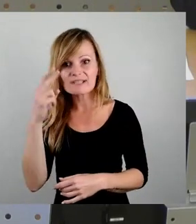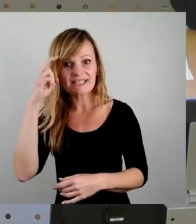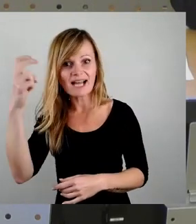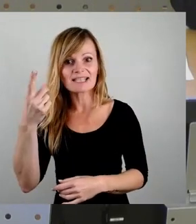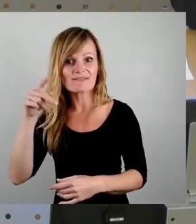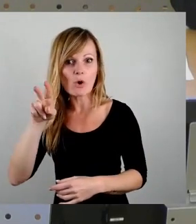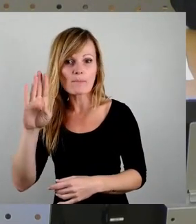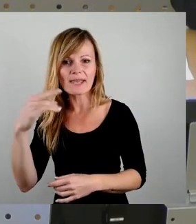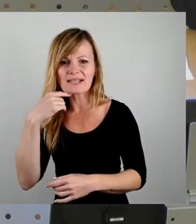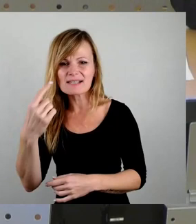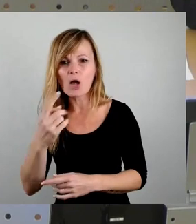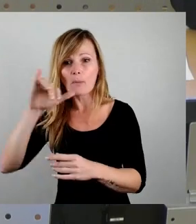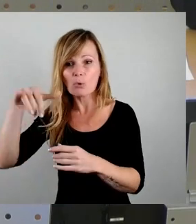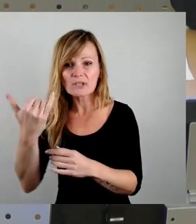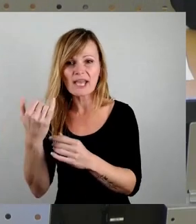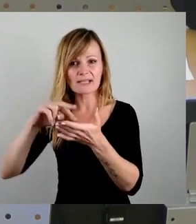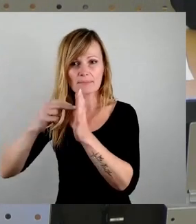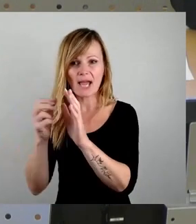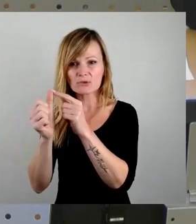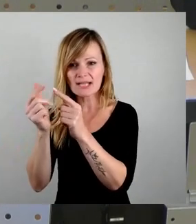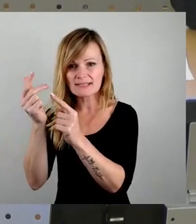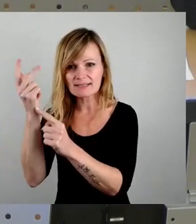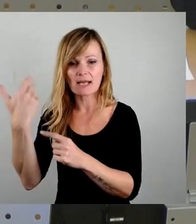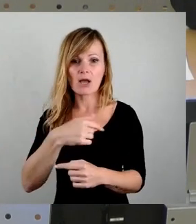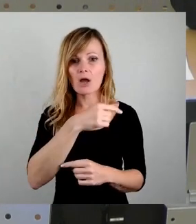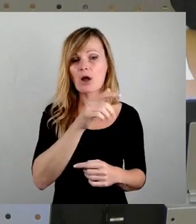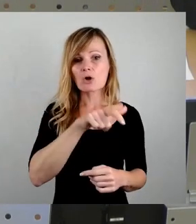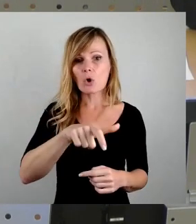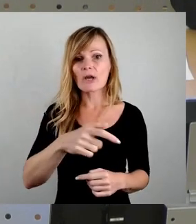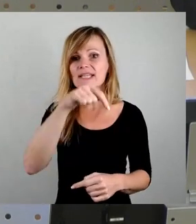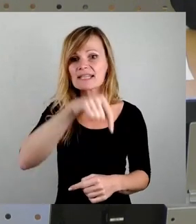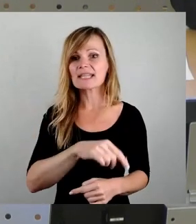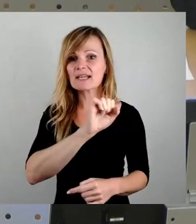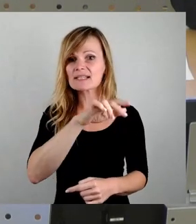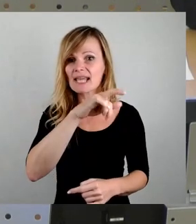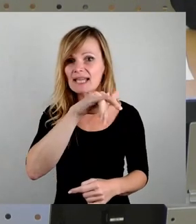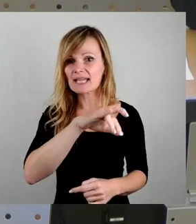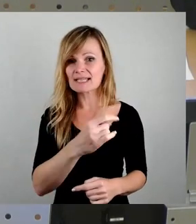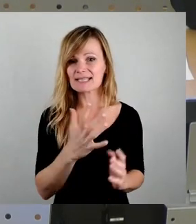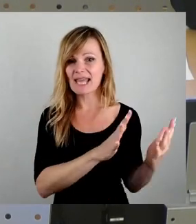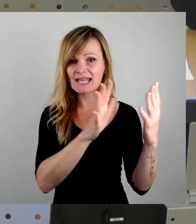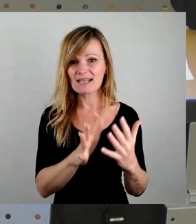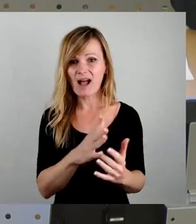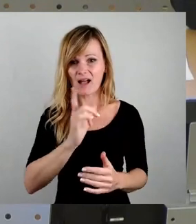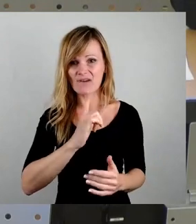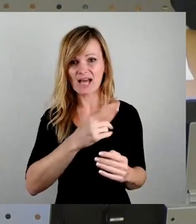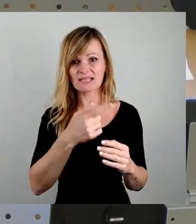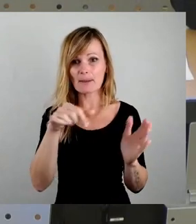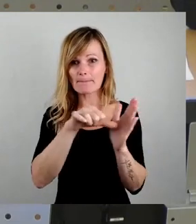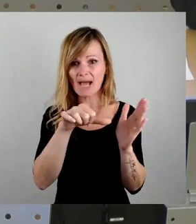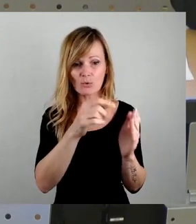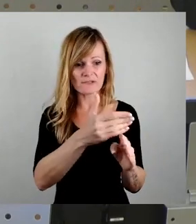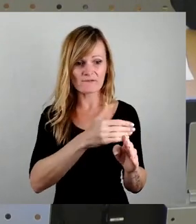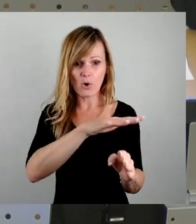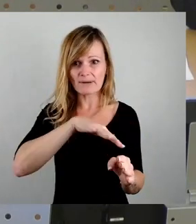da für Projekte geplant werden. Die Leute in Niedersedlitz warten seit 10 Jahren auf dem Bahnhofsvorplatz. Und deswegen steigen die dort nicht